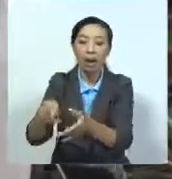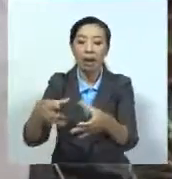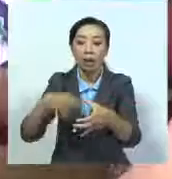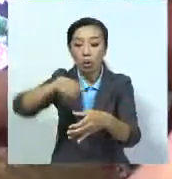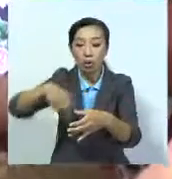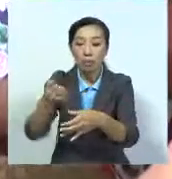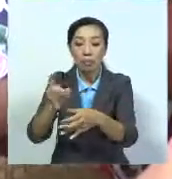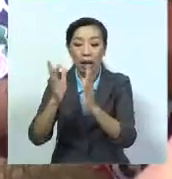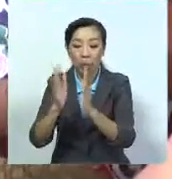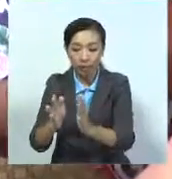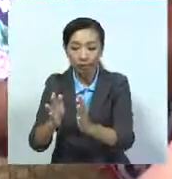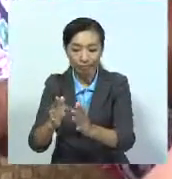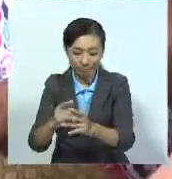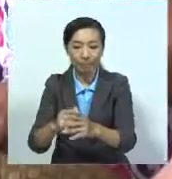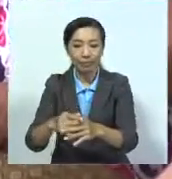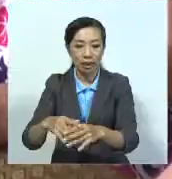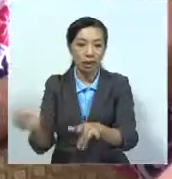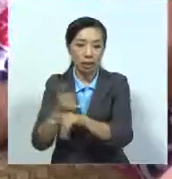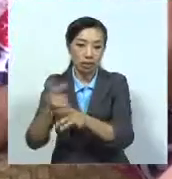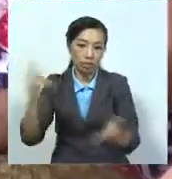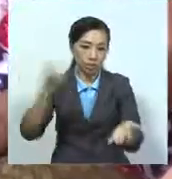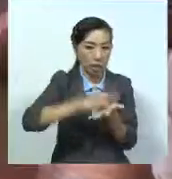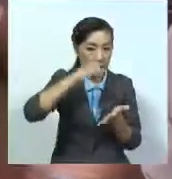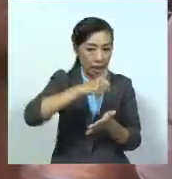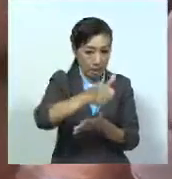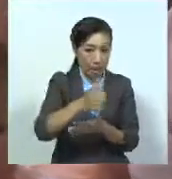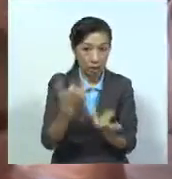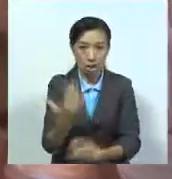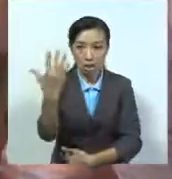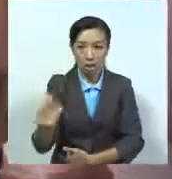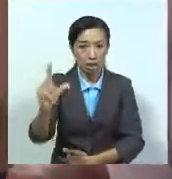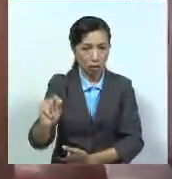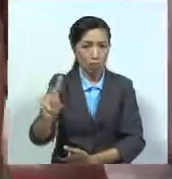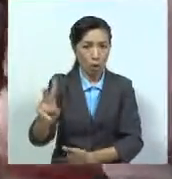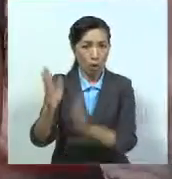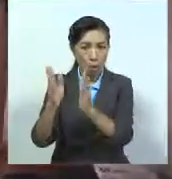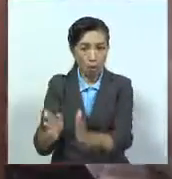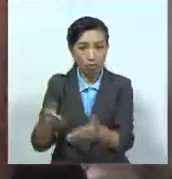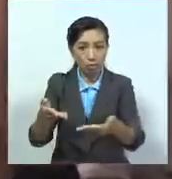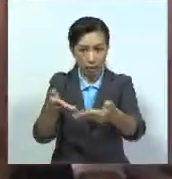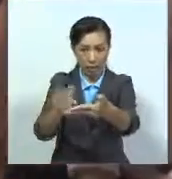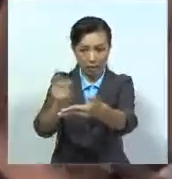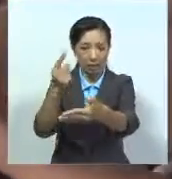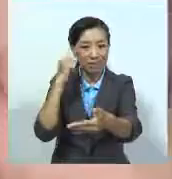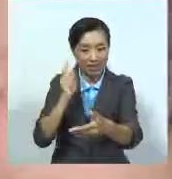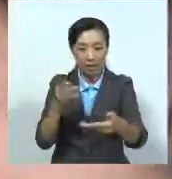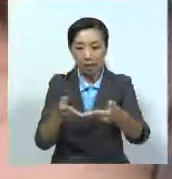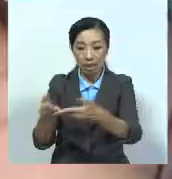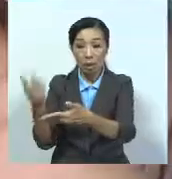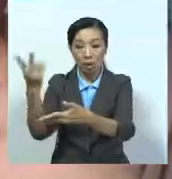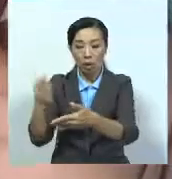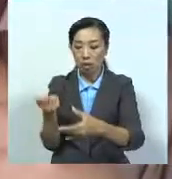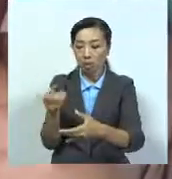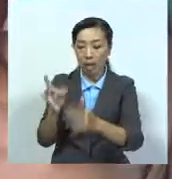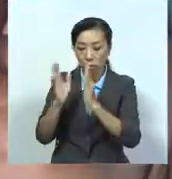นล็อตแรกนี้แล้วนะคะก็ยังมีลูกเรืออีกจำนวน22คนซึ่งอยู่เรือคนละลำกันมีปัญหาแบบนี้แล้วค่